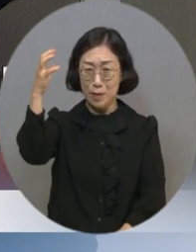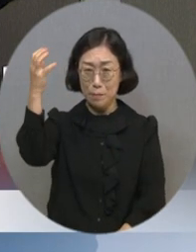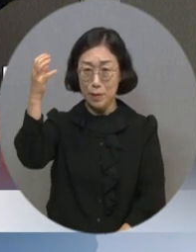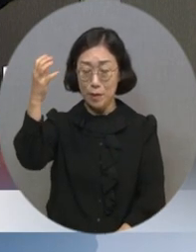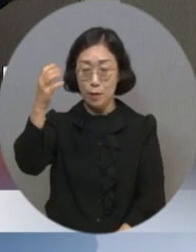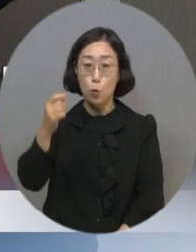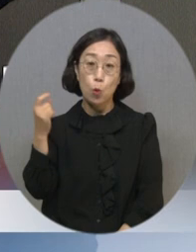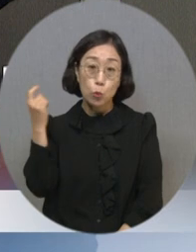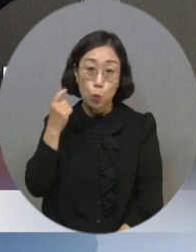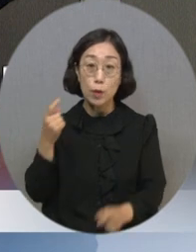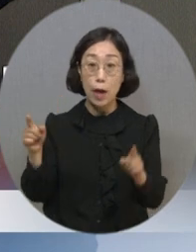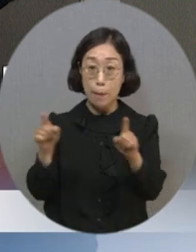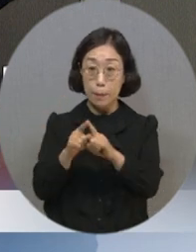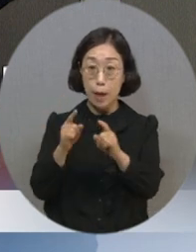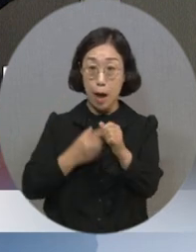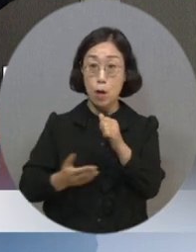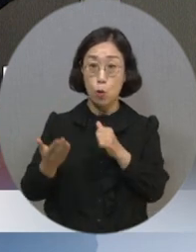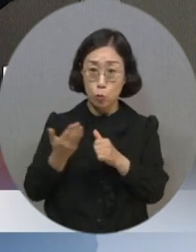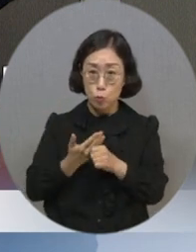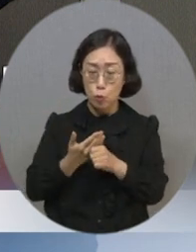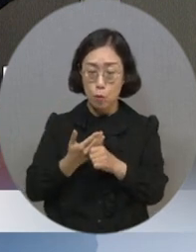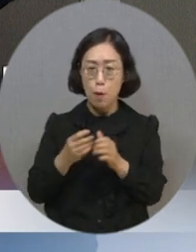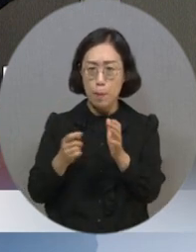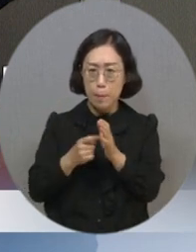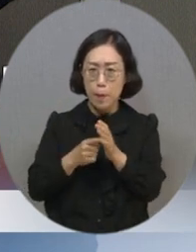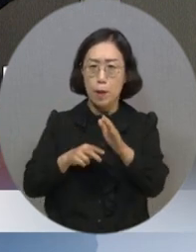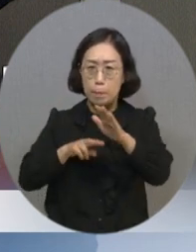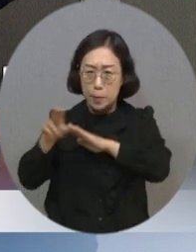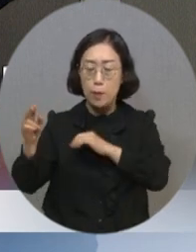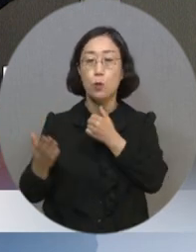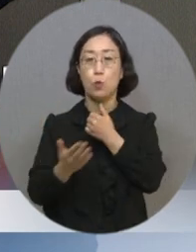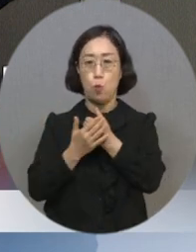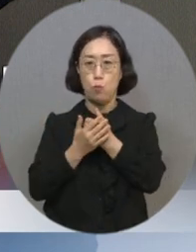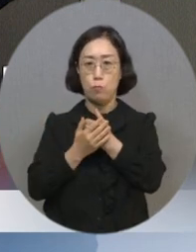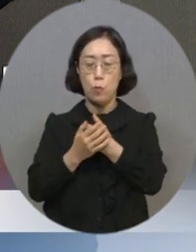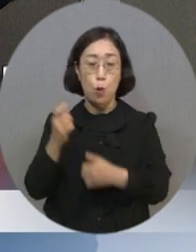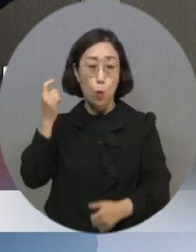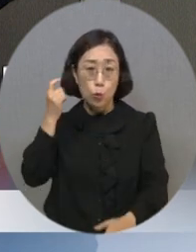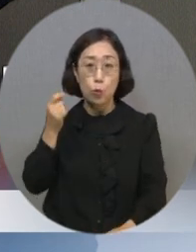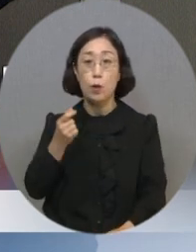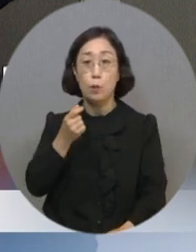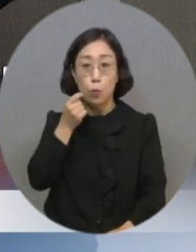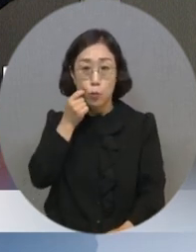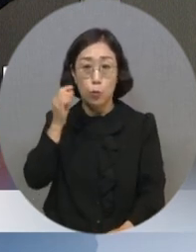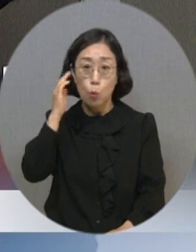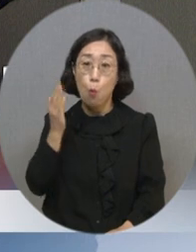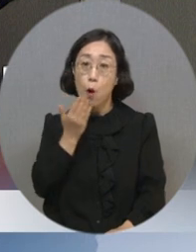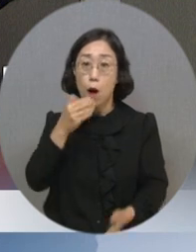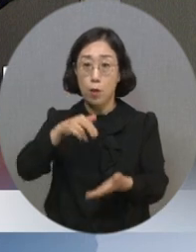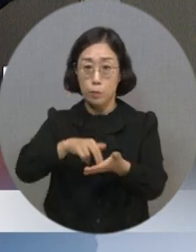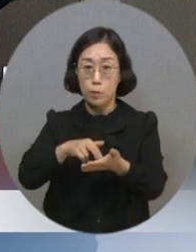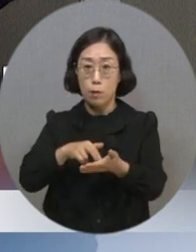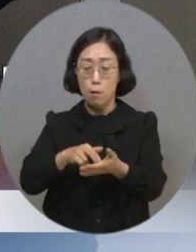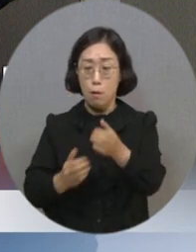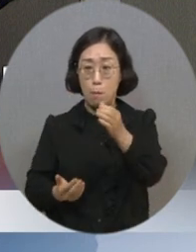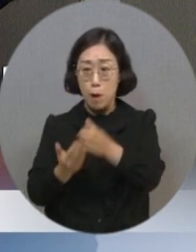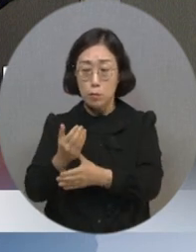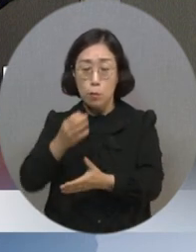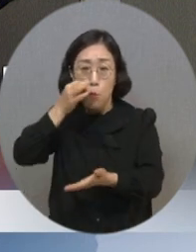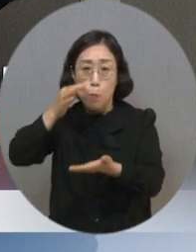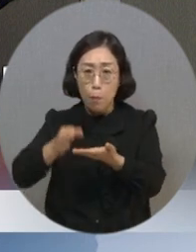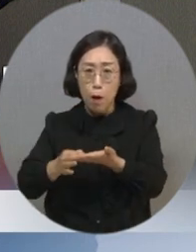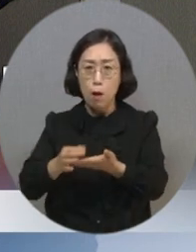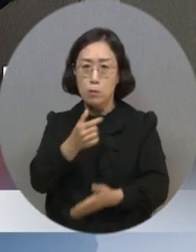경보음을 울리며 위급한 상황을 알려주는데요. 이 소리를 들을 수 없는 청각장애인은 사고 위험에